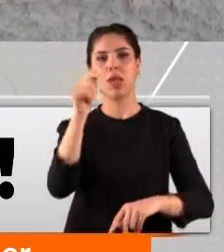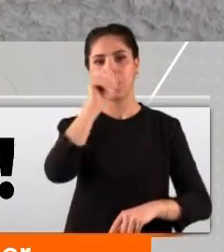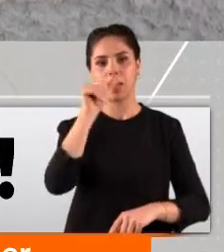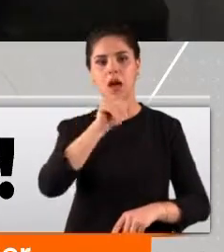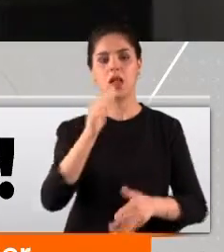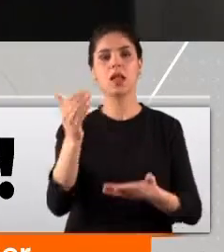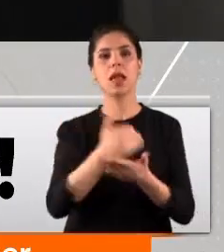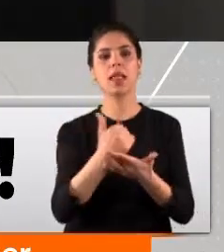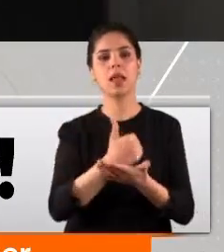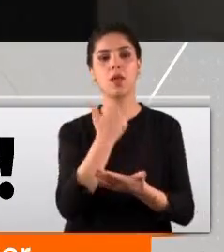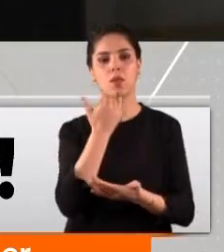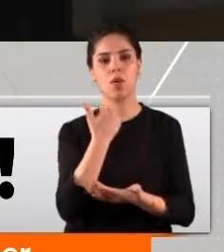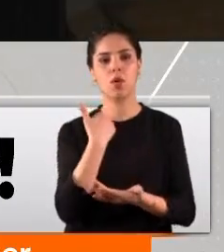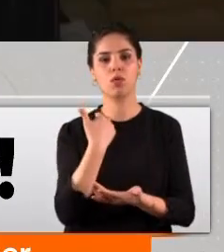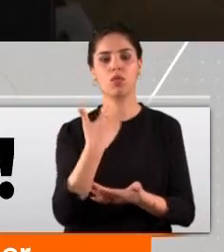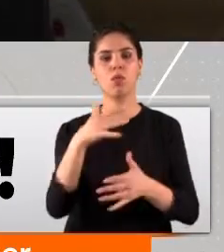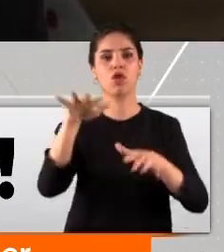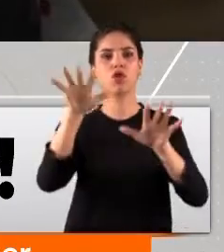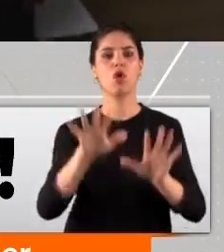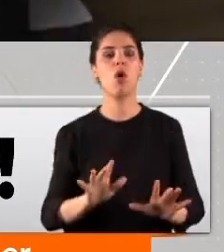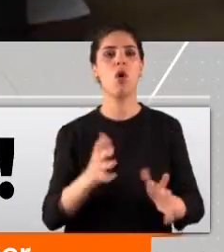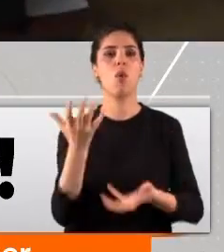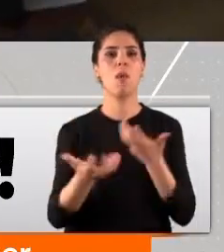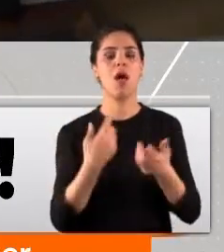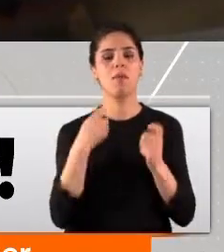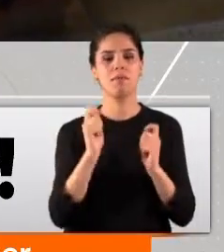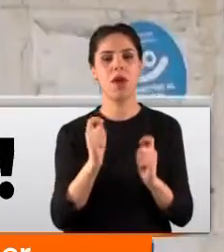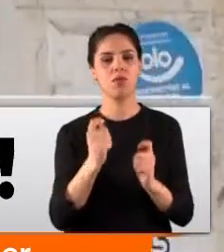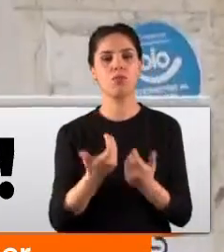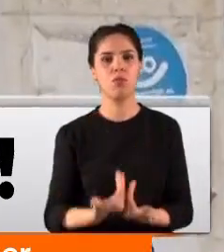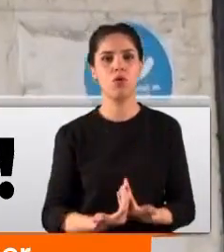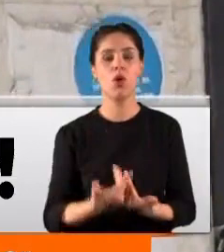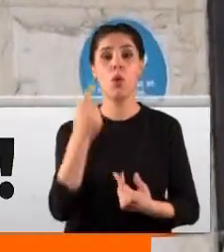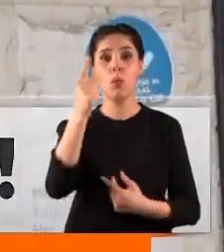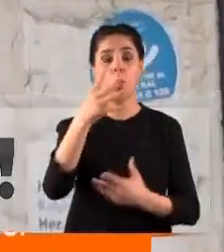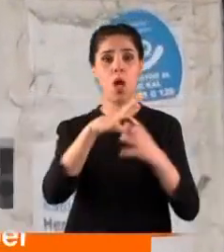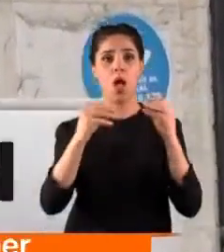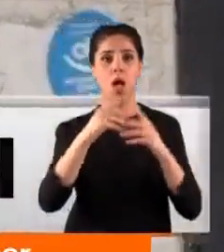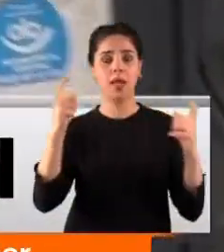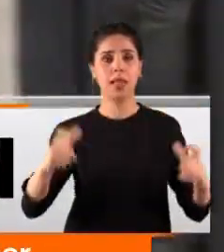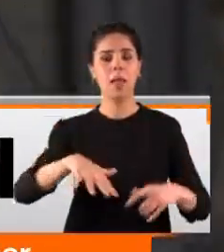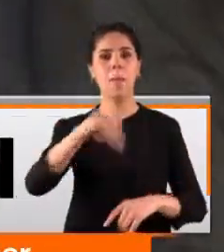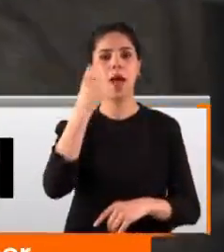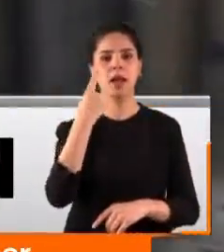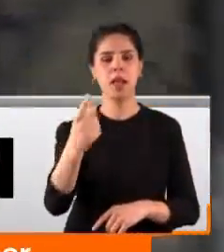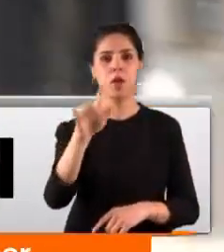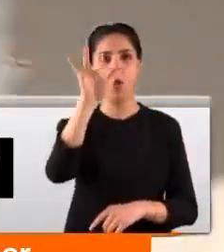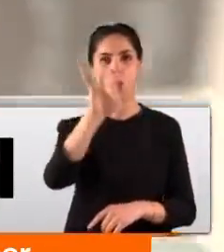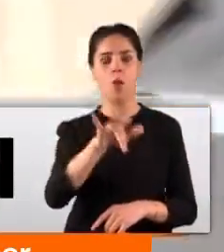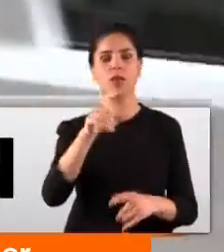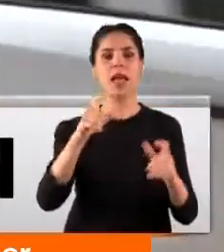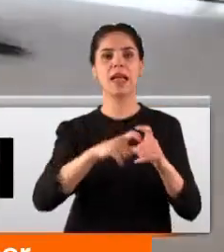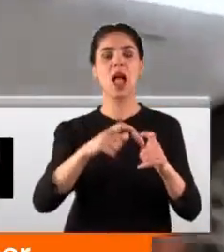yatırım yapamıyor. Odun sobası yakmak zorunda kalıyoruz. Sadece orada bir odayı ısıtabiliyoruz. Burası Adana'nın merkezi. Göbeği Gazi